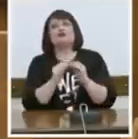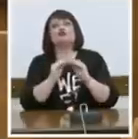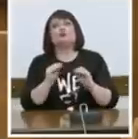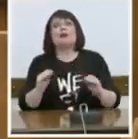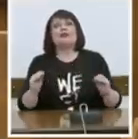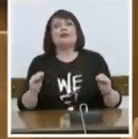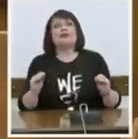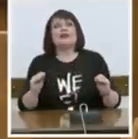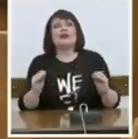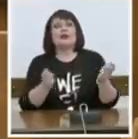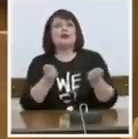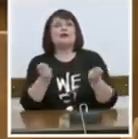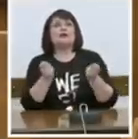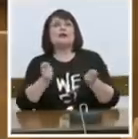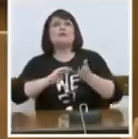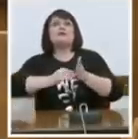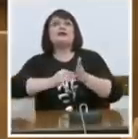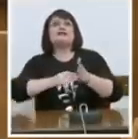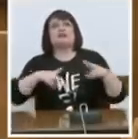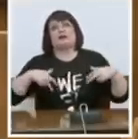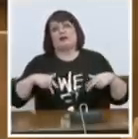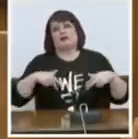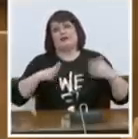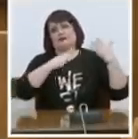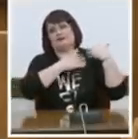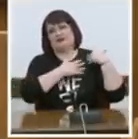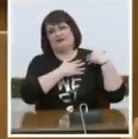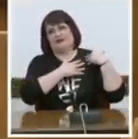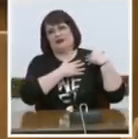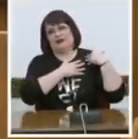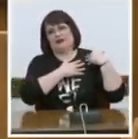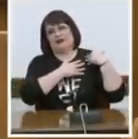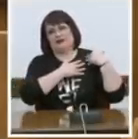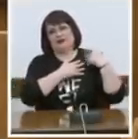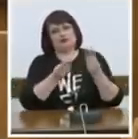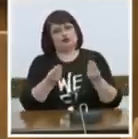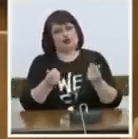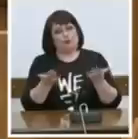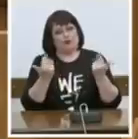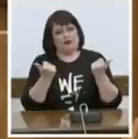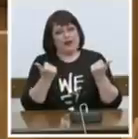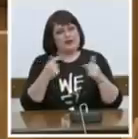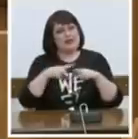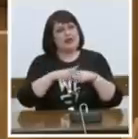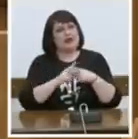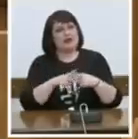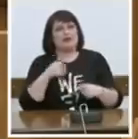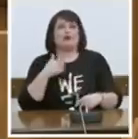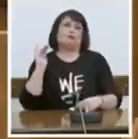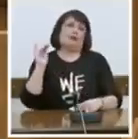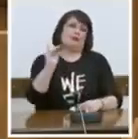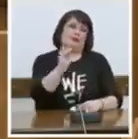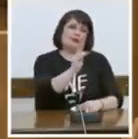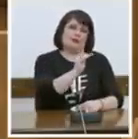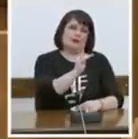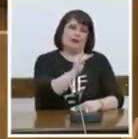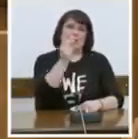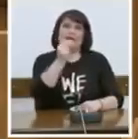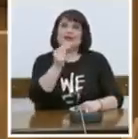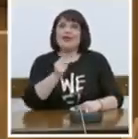μια υπηρεσιακή κυβέρνηση χωρίς κανένα εργαλείο. Σας καλούμε αυτά τα